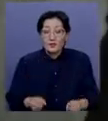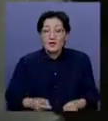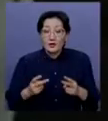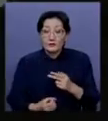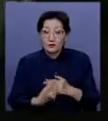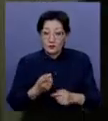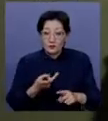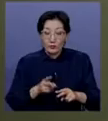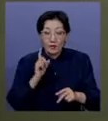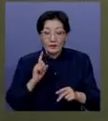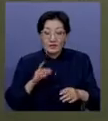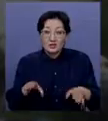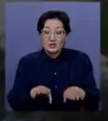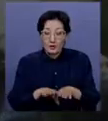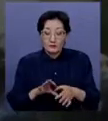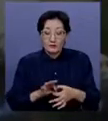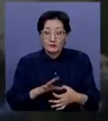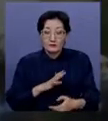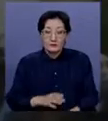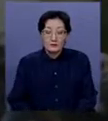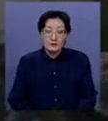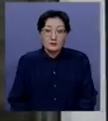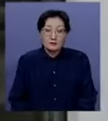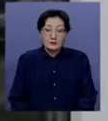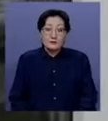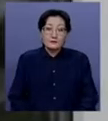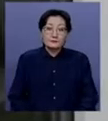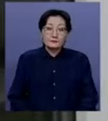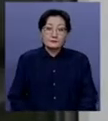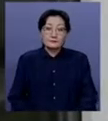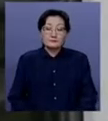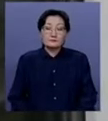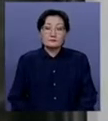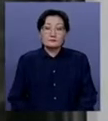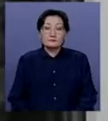қауіп тудыратындықтан уақытша жабылған. Жадыра Омаржан, Якунжан Ашимжанов, Алматы телеарнасы.